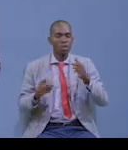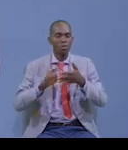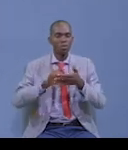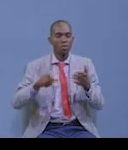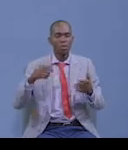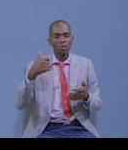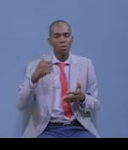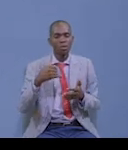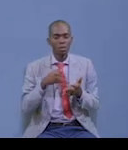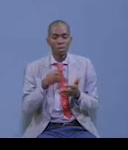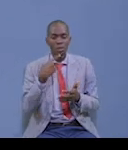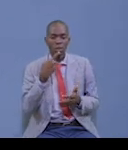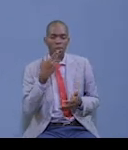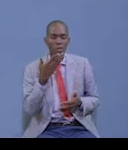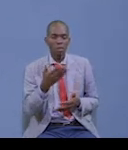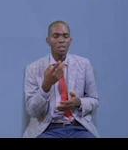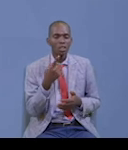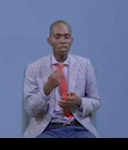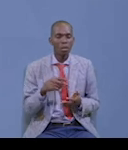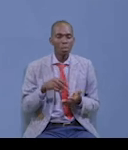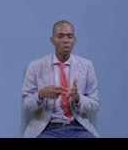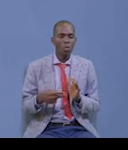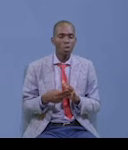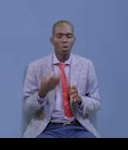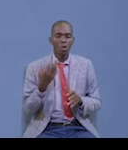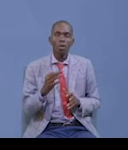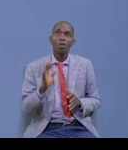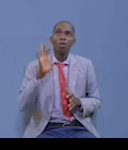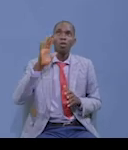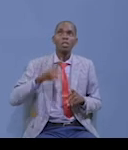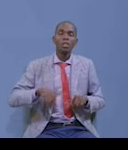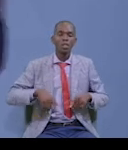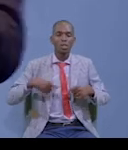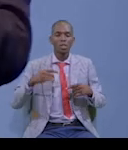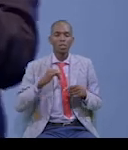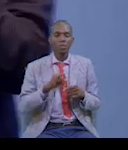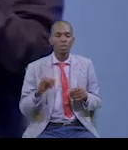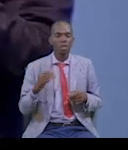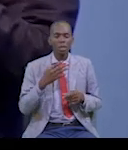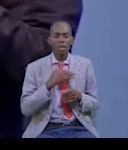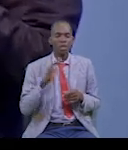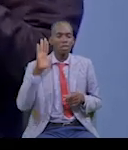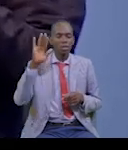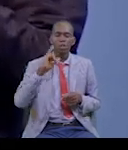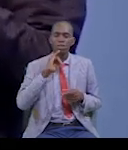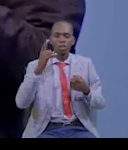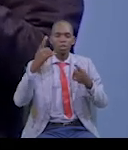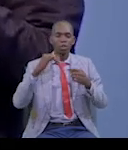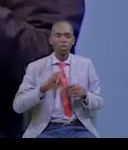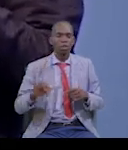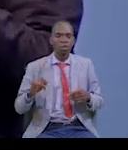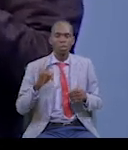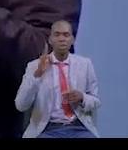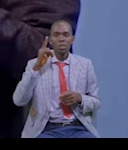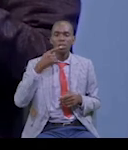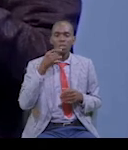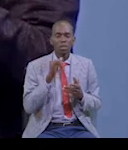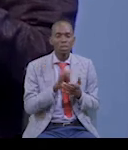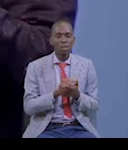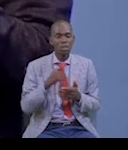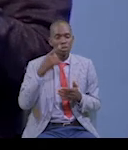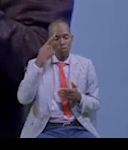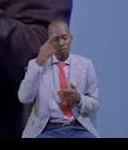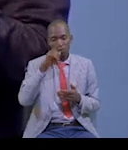ఆఫ్ ద పర్పస్ ఆఫ్ హిస్ లివింగ్ అండ్ కమింగ్. ఆయన రావడానికి జీవించడానికి ఉన్న ఉద్దేశం కనబడుతుంది. ద సన్ ఆఫ్ మ్యాన్ ఇస్ కమ్